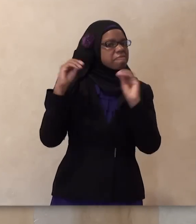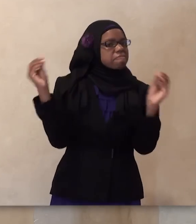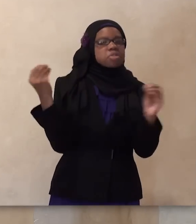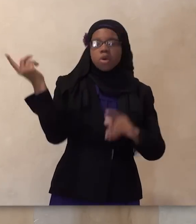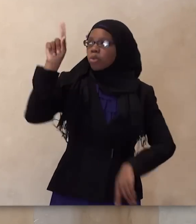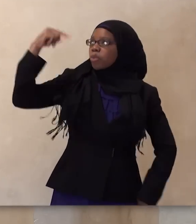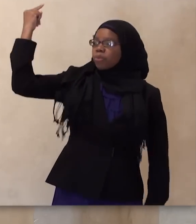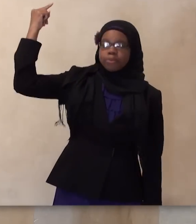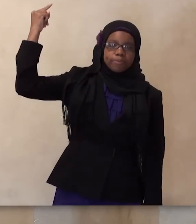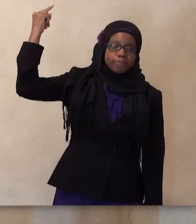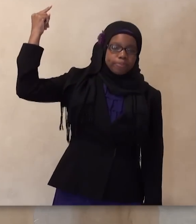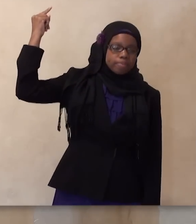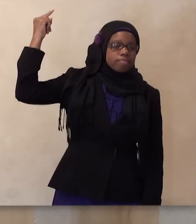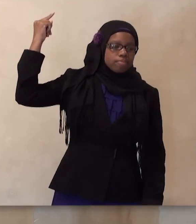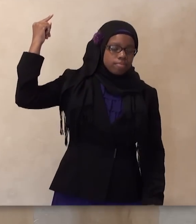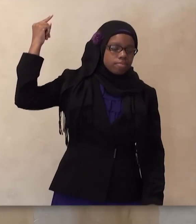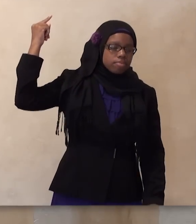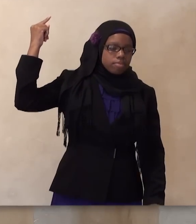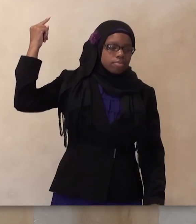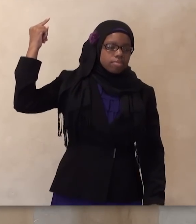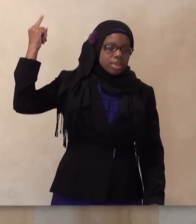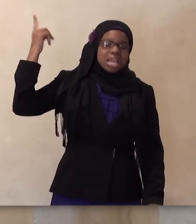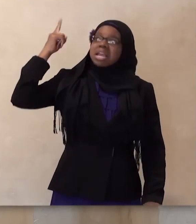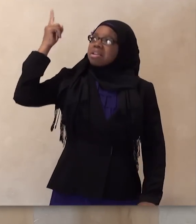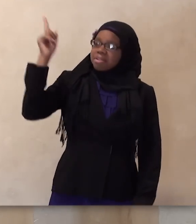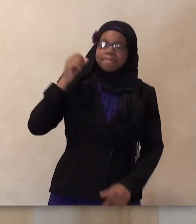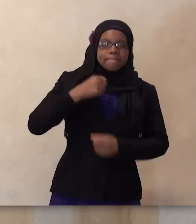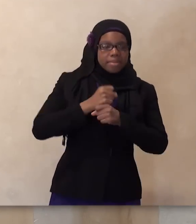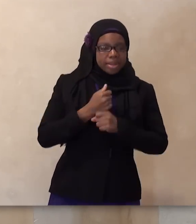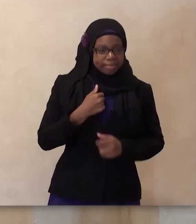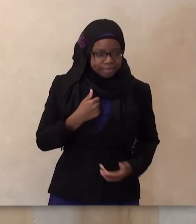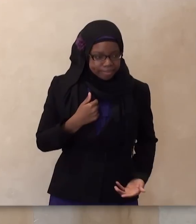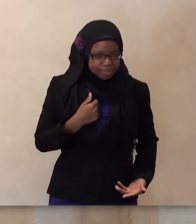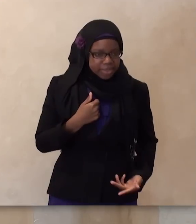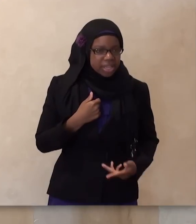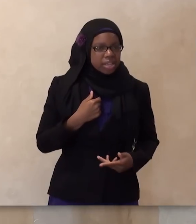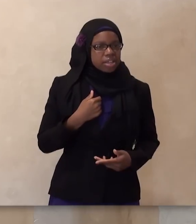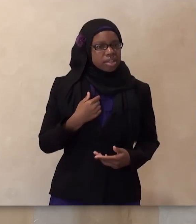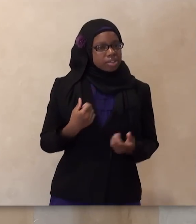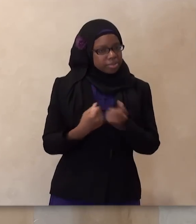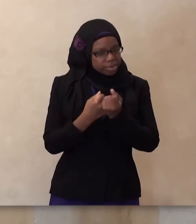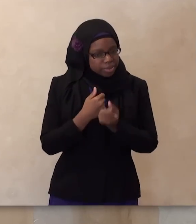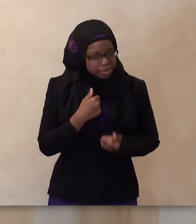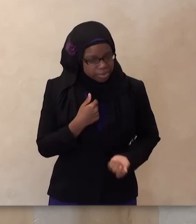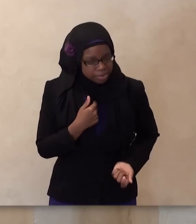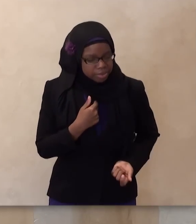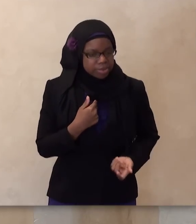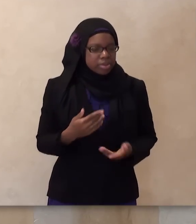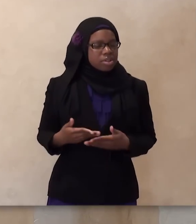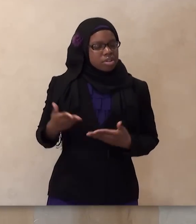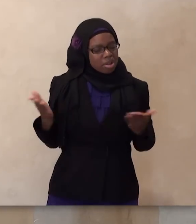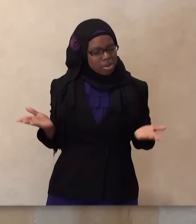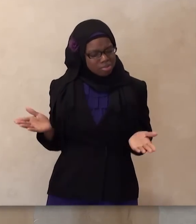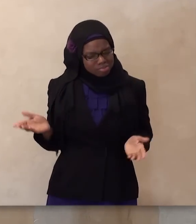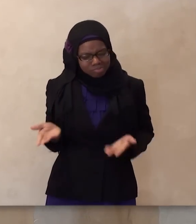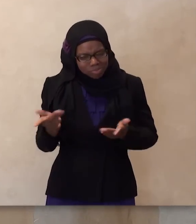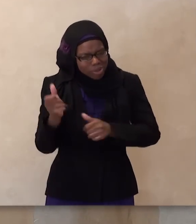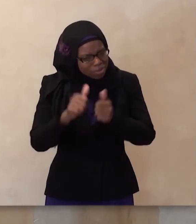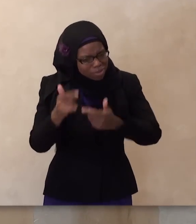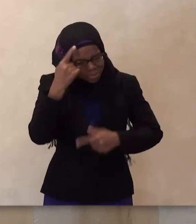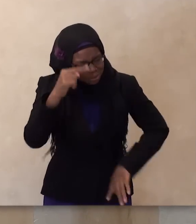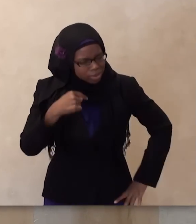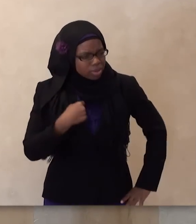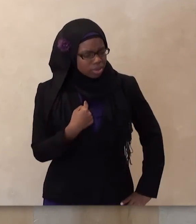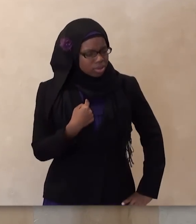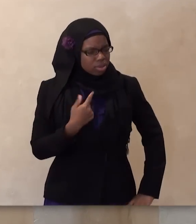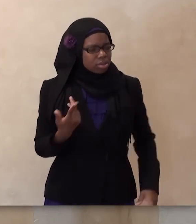Lord is alone, and he is my creator, he is my sustainer, and he is my provider. وَلَوْلَا إِذْ دَخَلْتَ جَنَّتَكَ